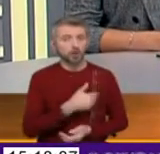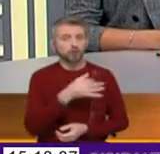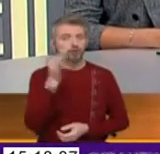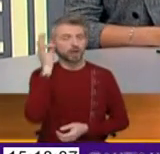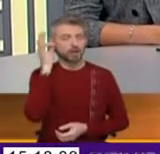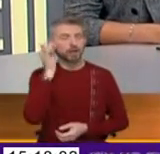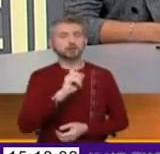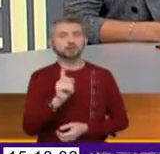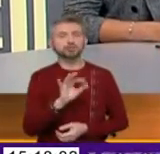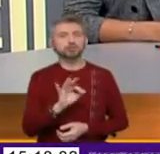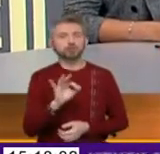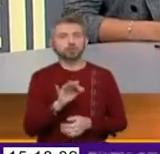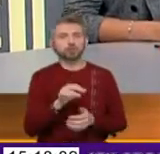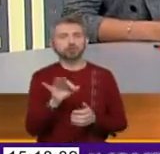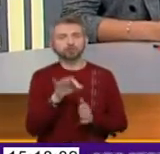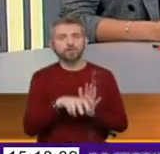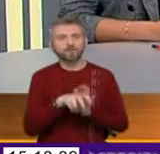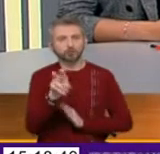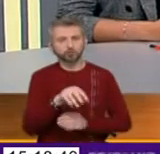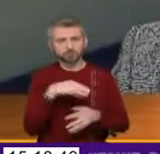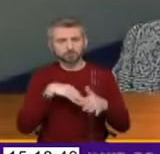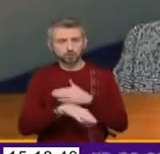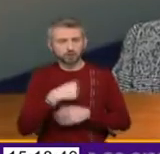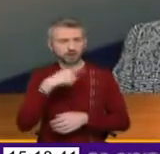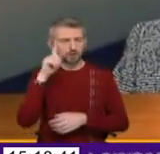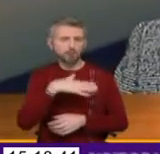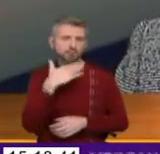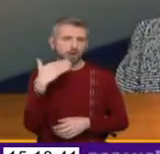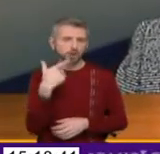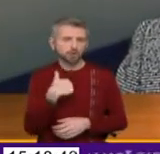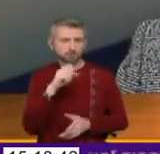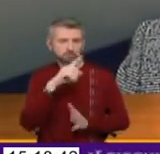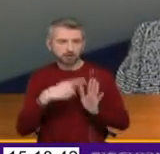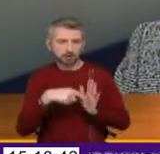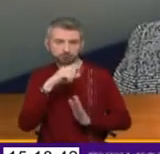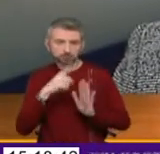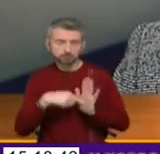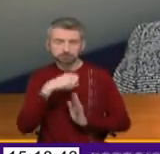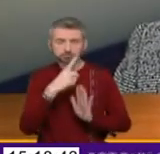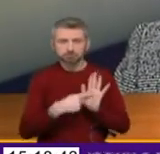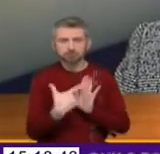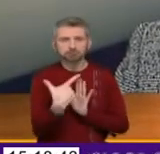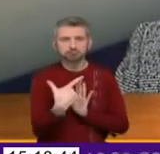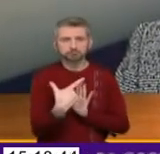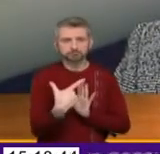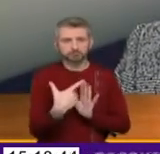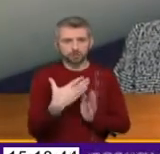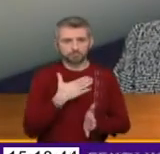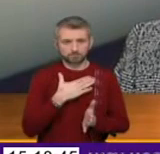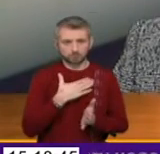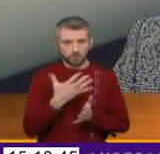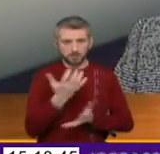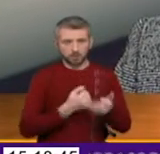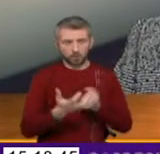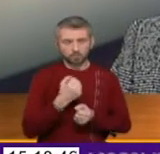нагадати щодо виходу з метро, тому що я знаю, багато мені це питання задають і на депутатських моїх